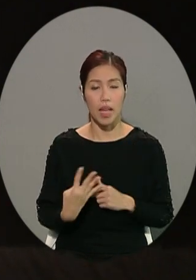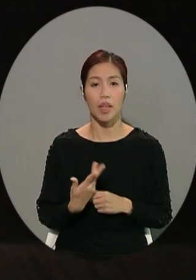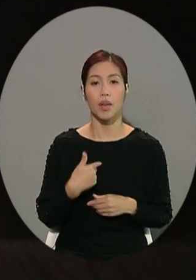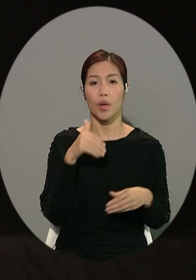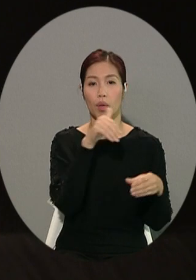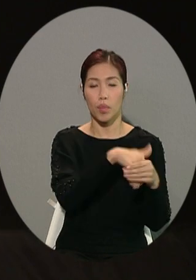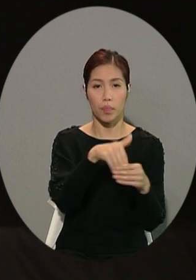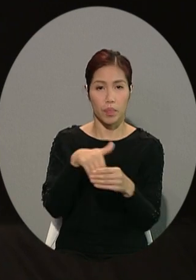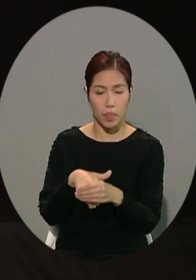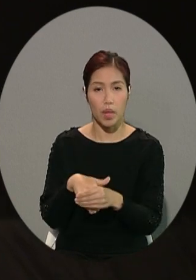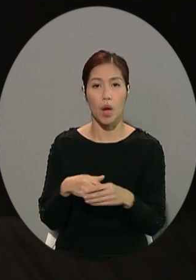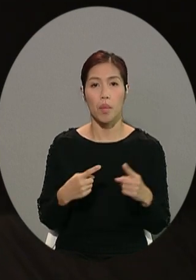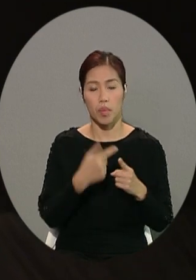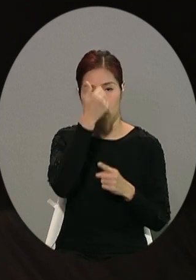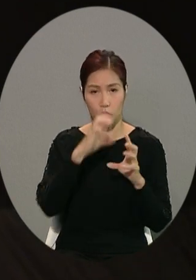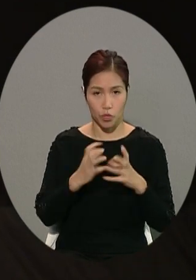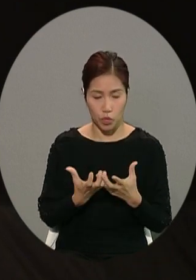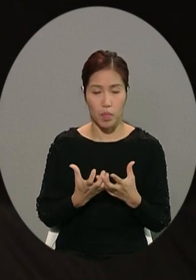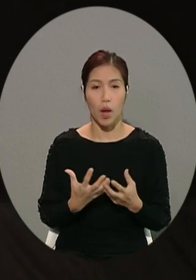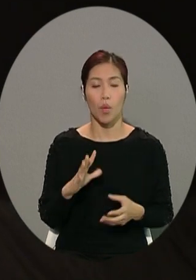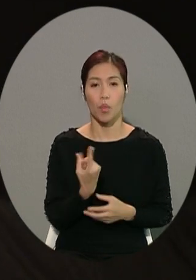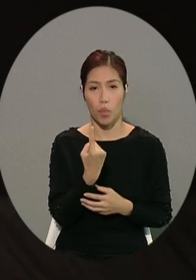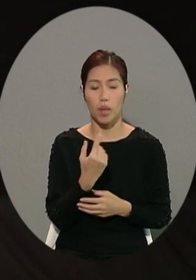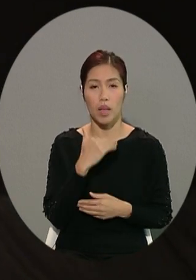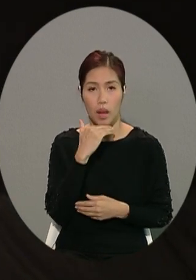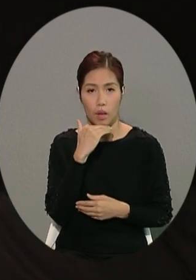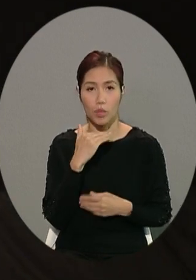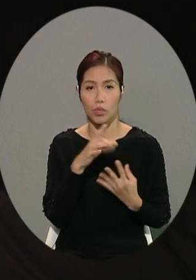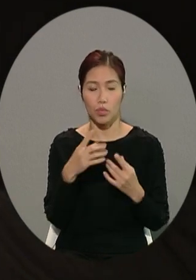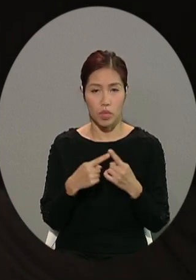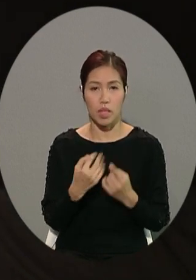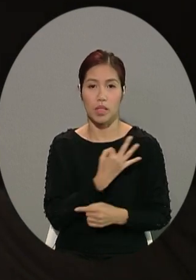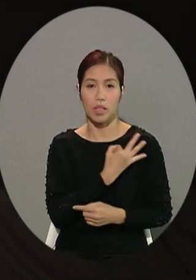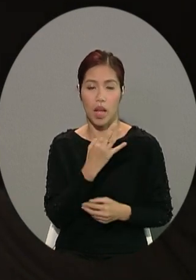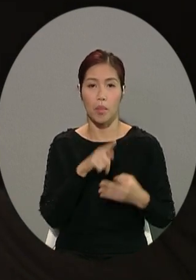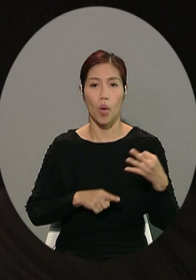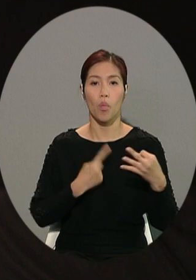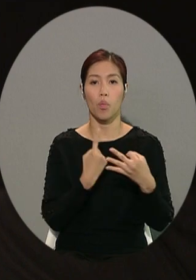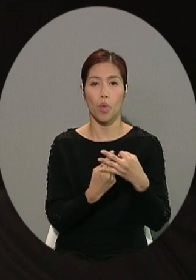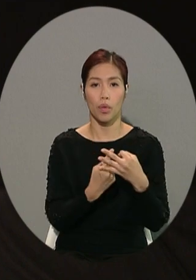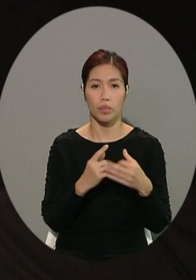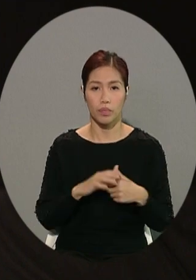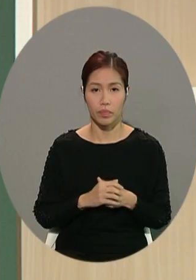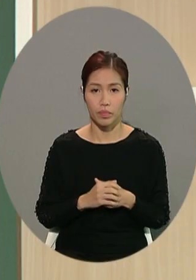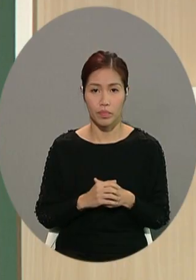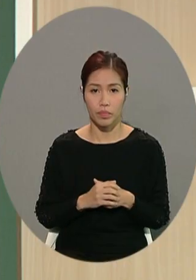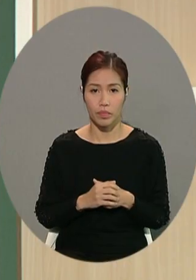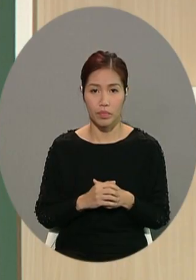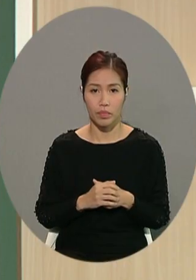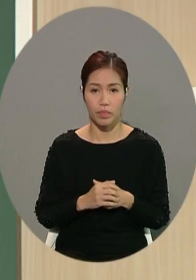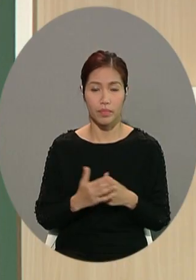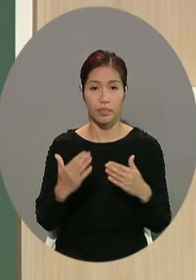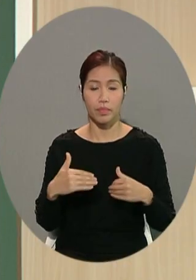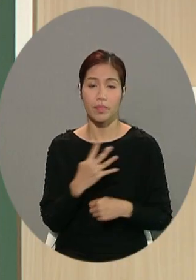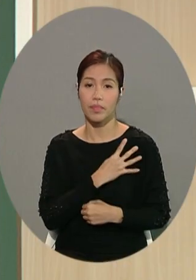站票投由民主派推荐的唯一候选人三号黄俊阳。三号黄俊阳由民主派唯一。 接着是